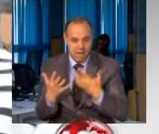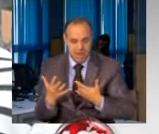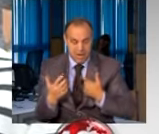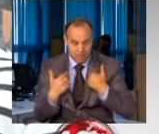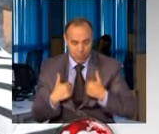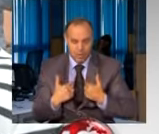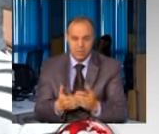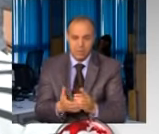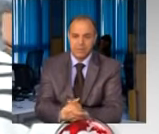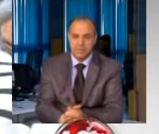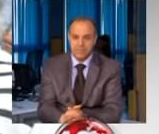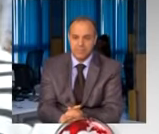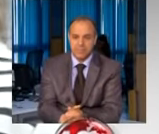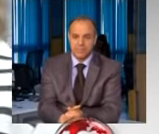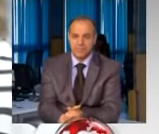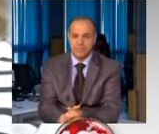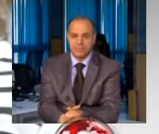بالنسبة لي.